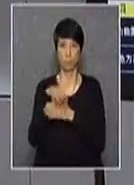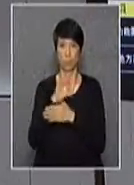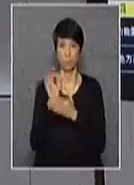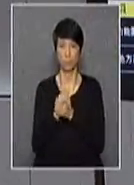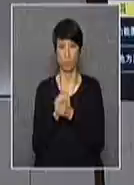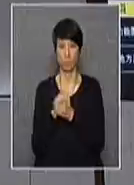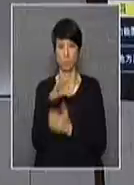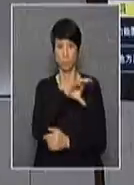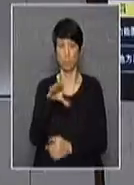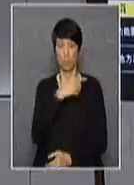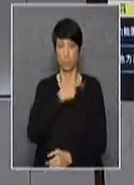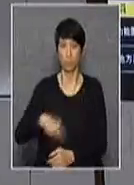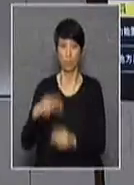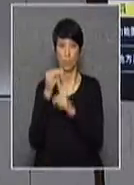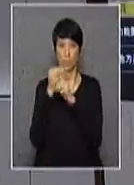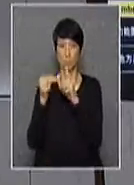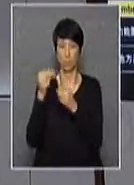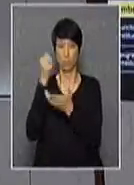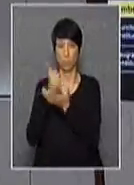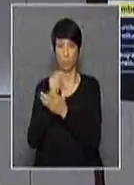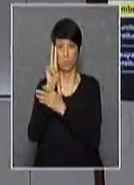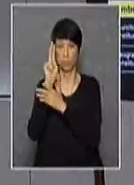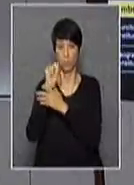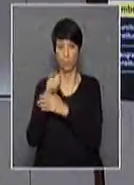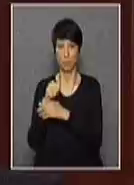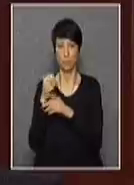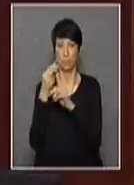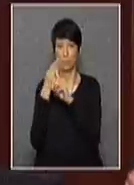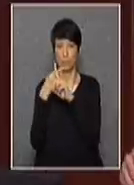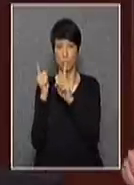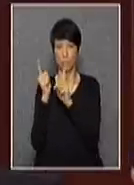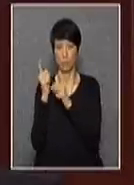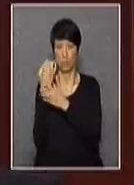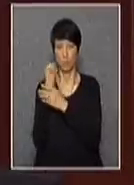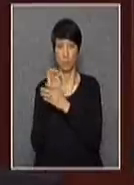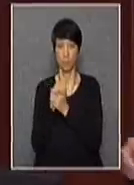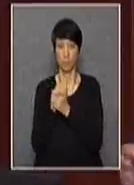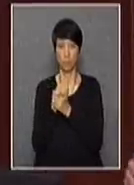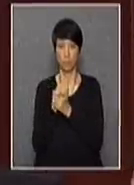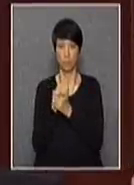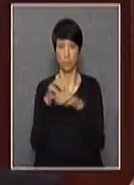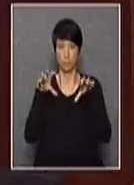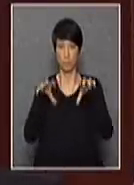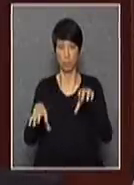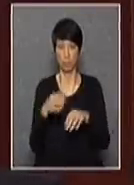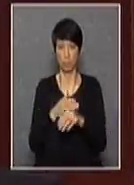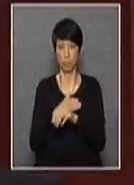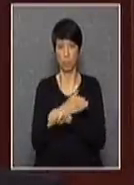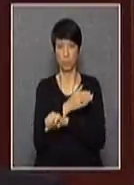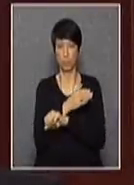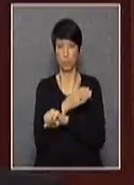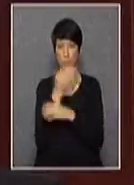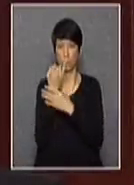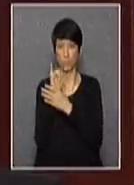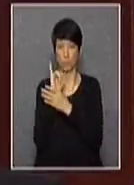區直接選舉產生的議員17位出席，2位贊成，11位反對，沒有人棄權。議題未獲得兩部分在席委員分別以過半數贊成，我宣布修